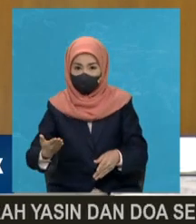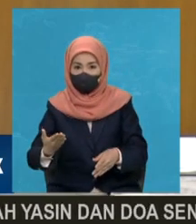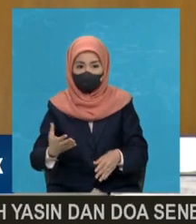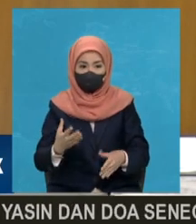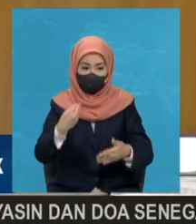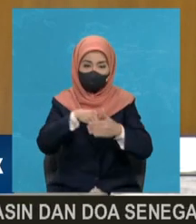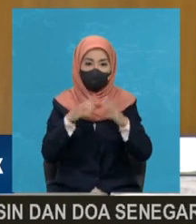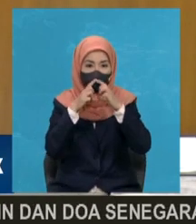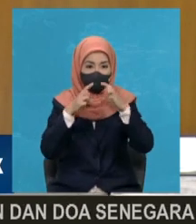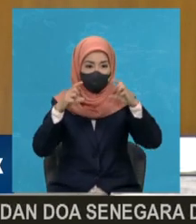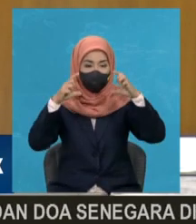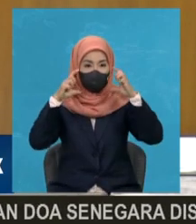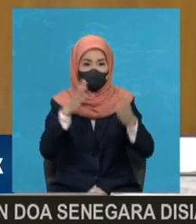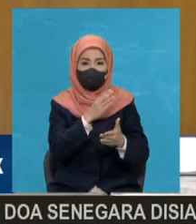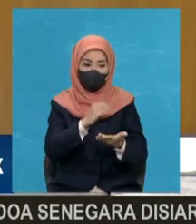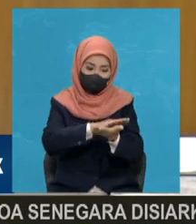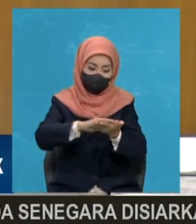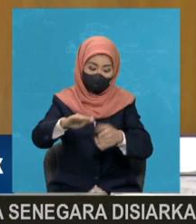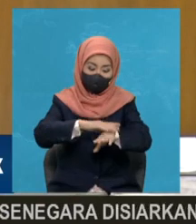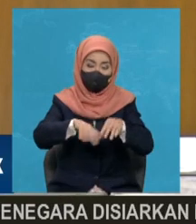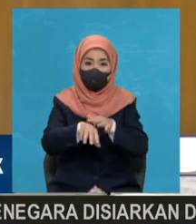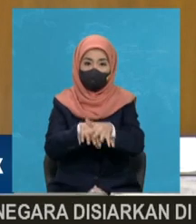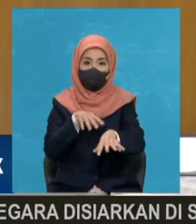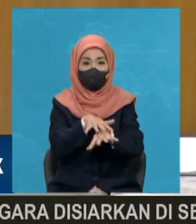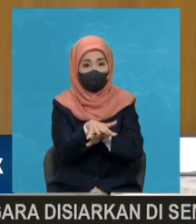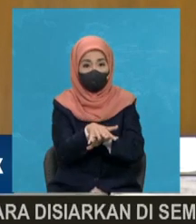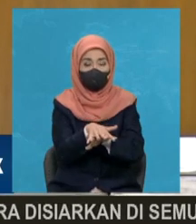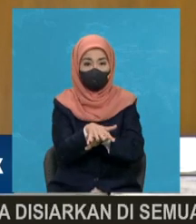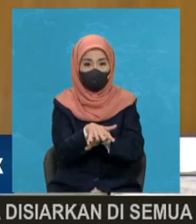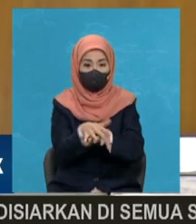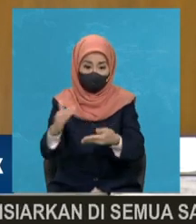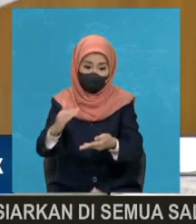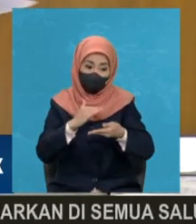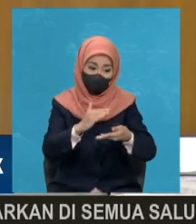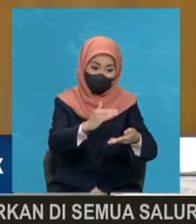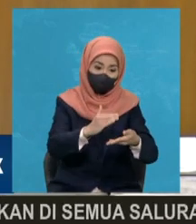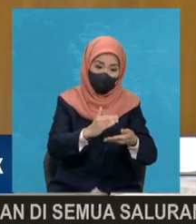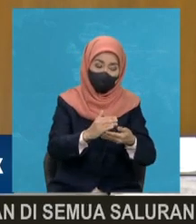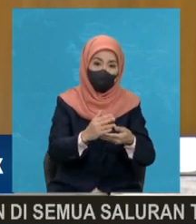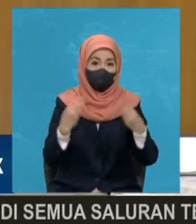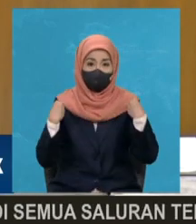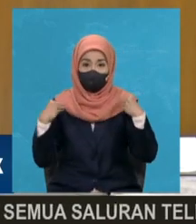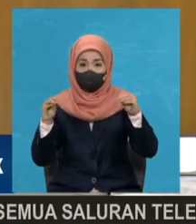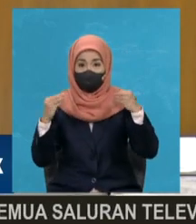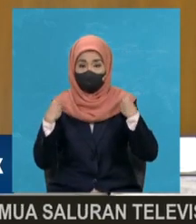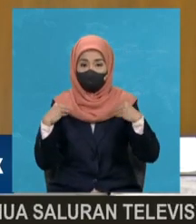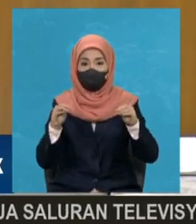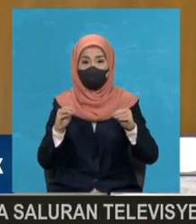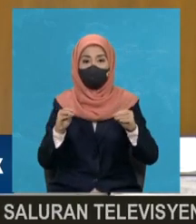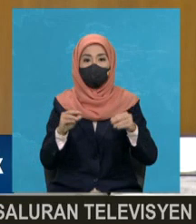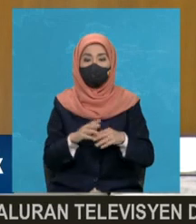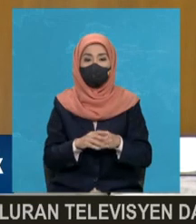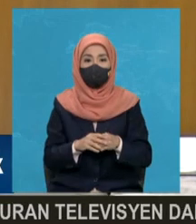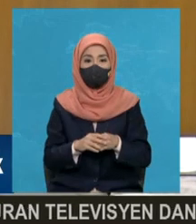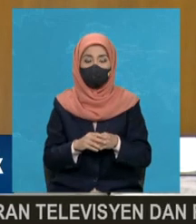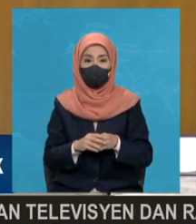muka dan pembersih tangan diperingkat pembekal dan runcit dalam